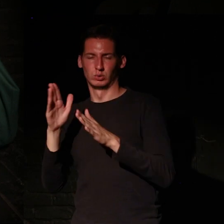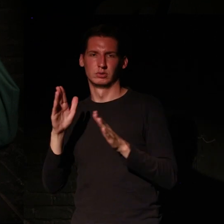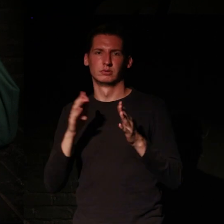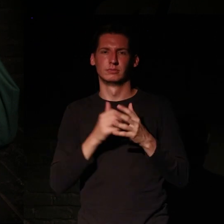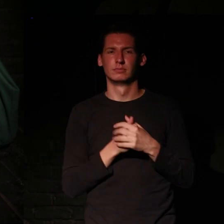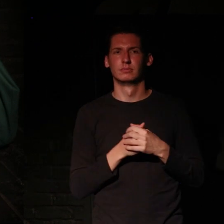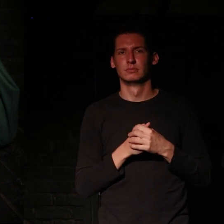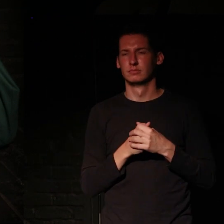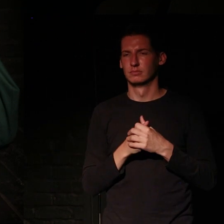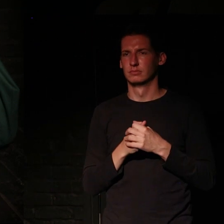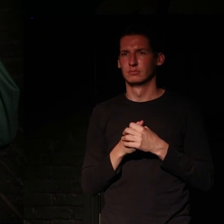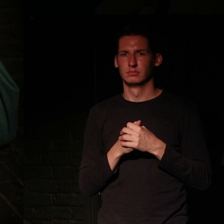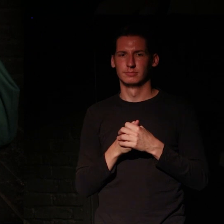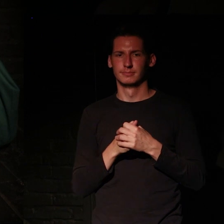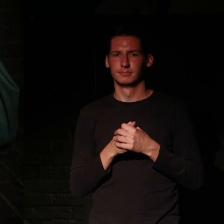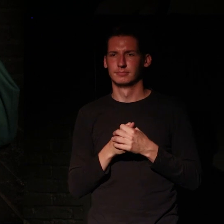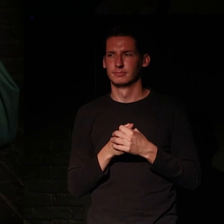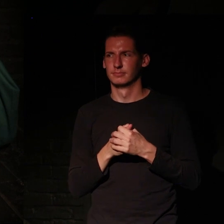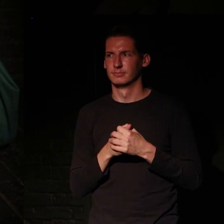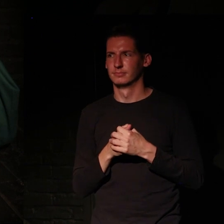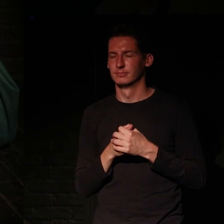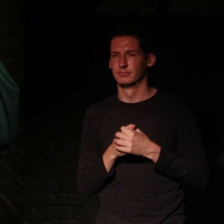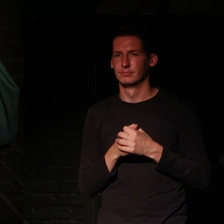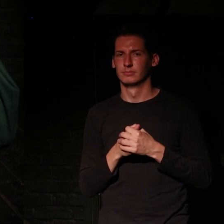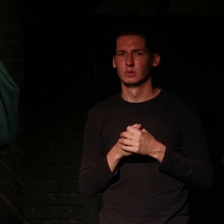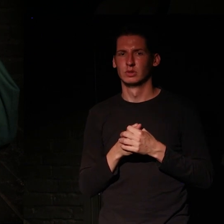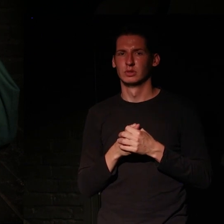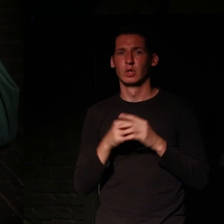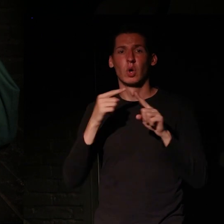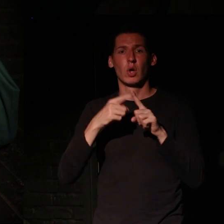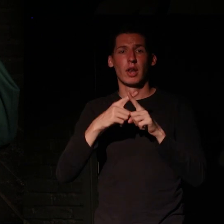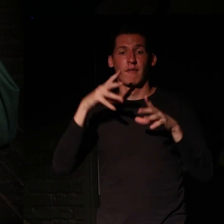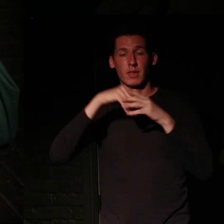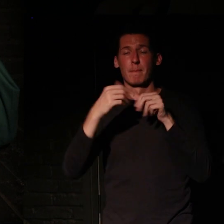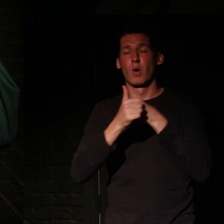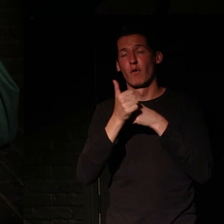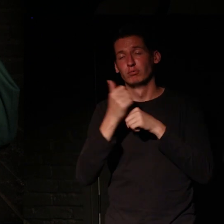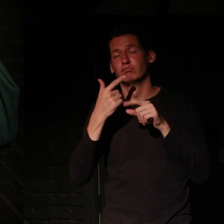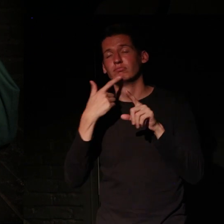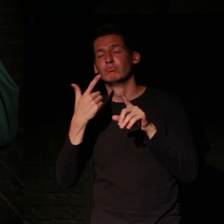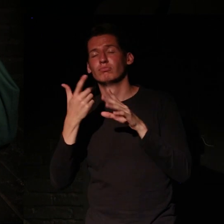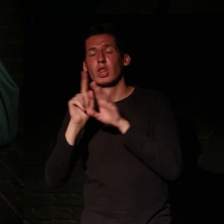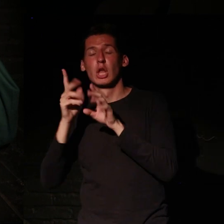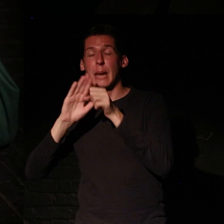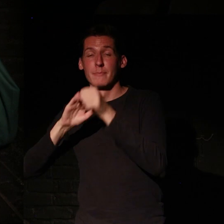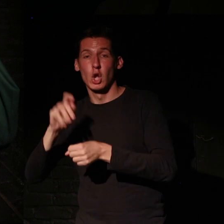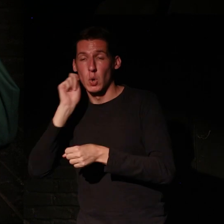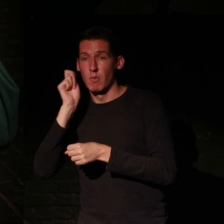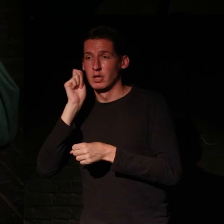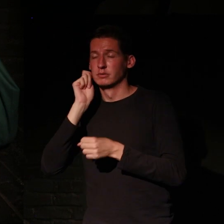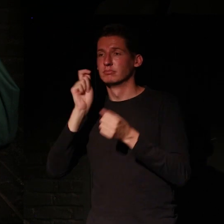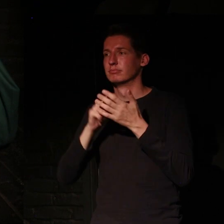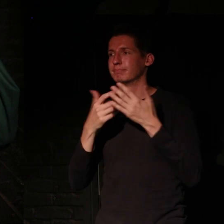bo tak naprawdę znowu pewna taka dyskryminacja kobiet też bierze się ze sposobu